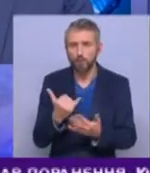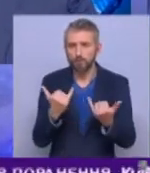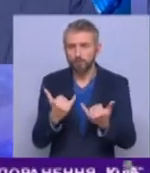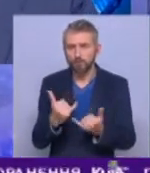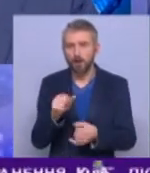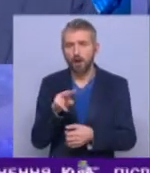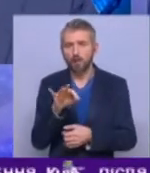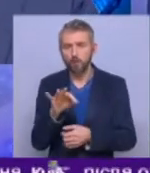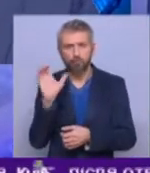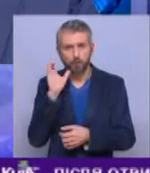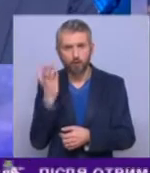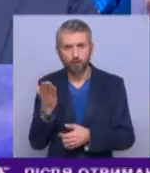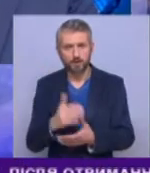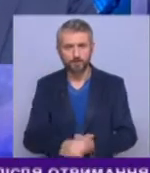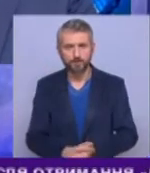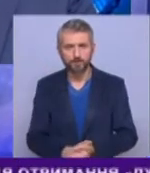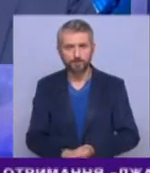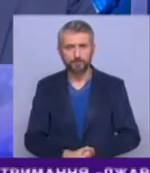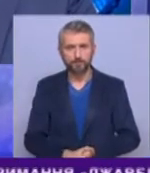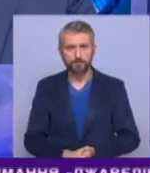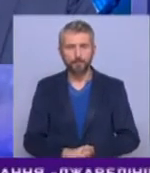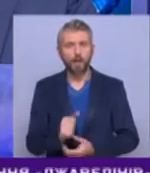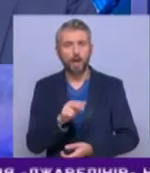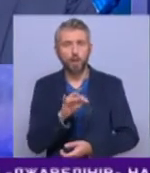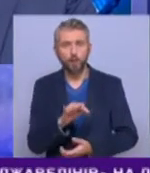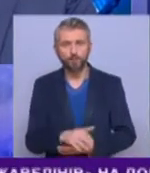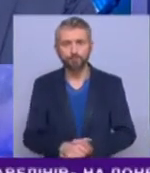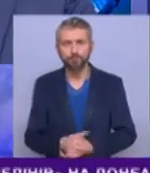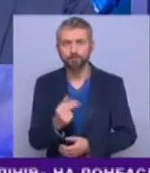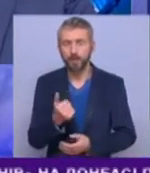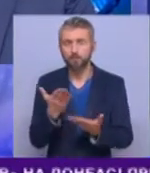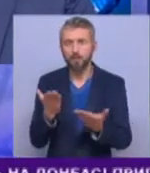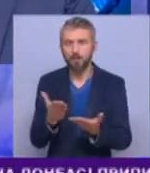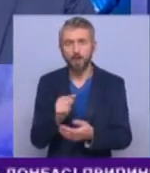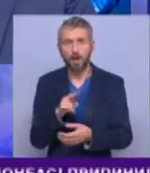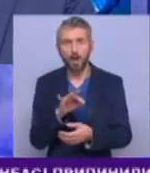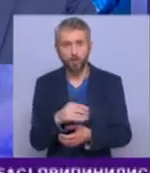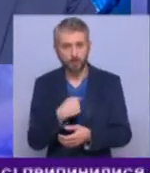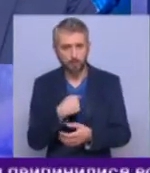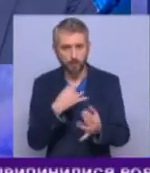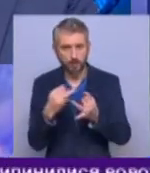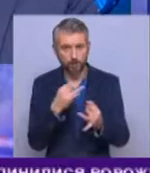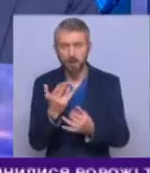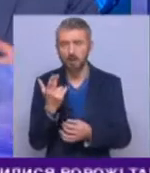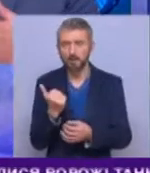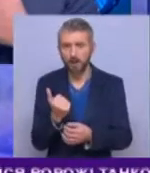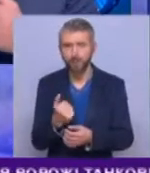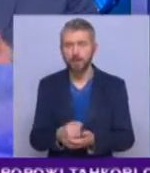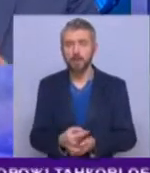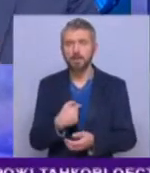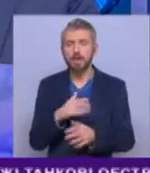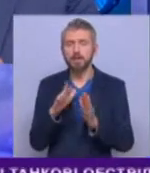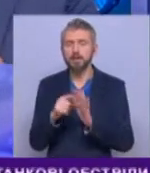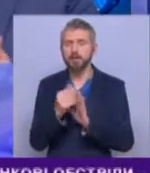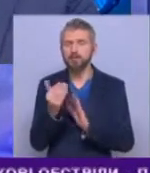Алло, слухаємо вас уважно. Алло. Алло. Да, будь ласка. Алло, ви зі мною розмовляєте, да? Я тільки з